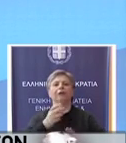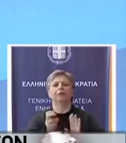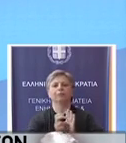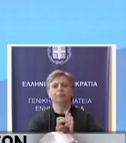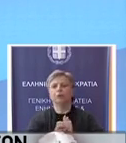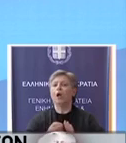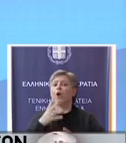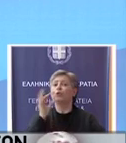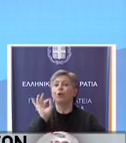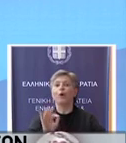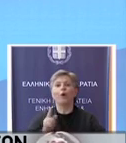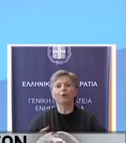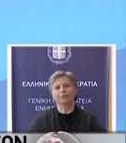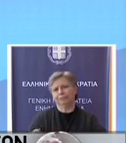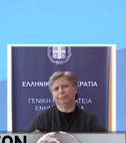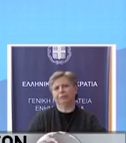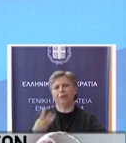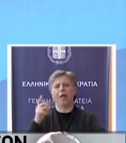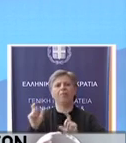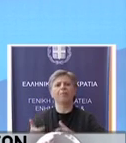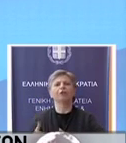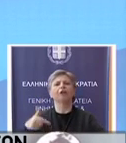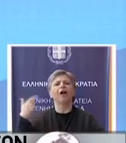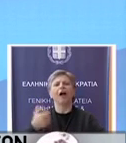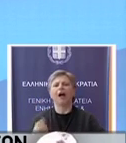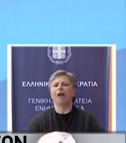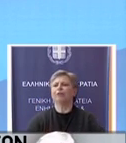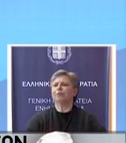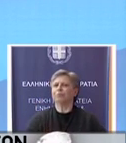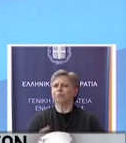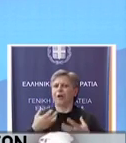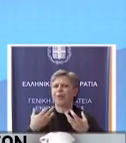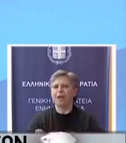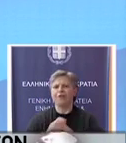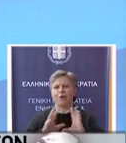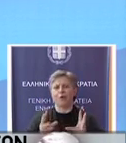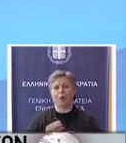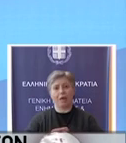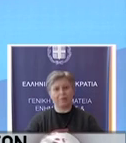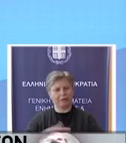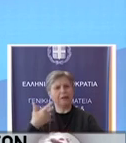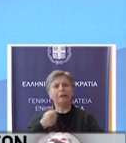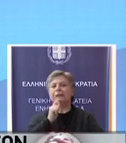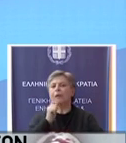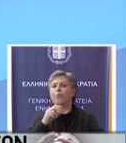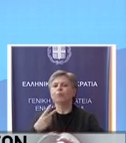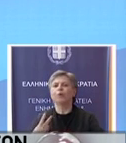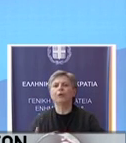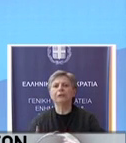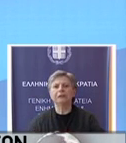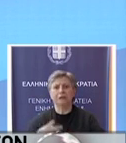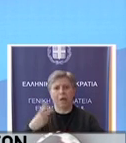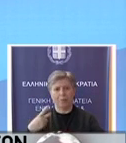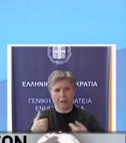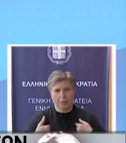ατζέντα λιτότητας και να την προσφέρει ως αντάλλαγμα για την ρύθμιση του χρέους. Η πολιτική της αυτή δεν είναι επικίνδυνη για την